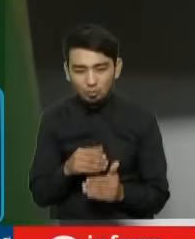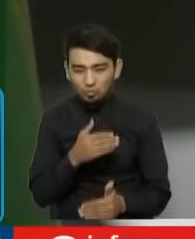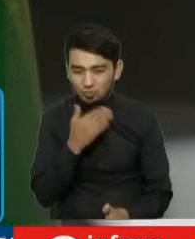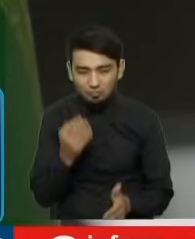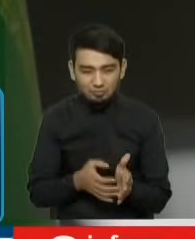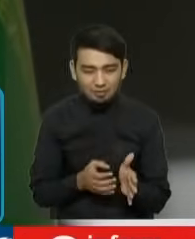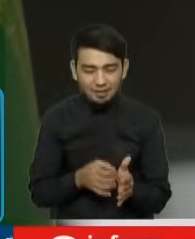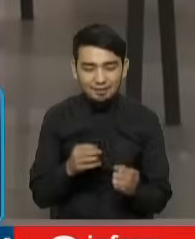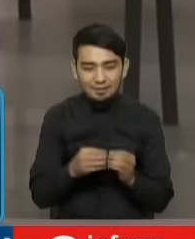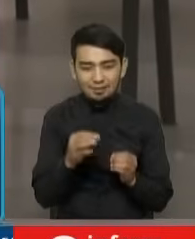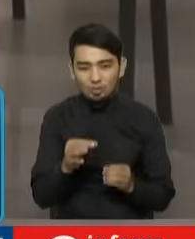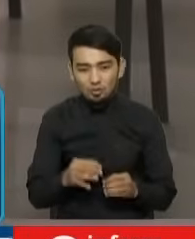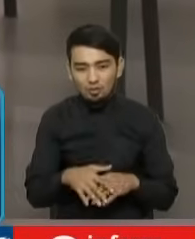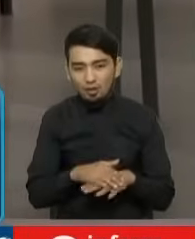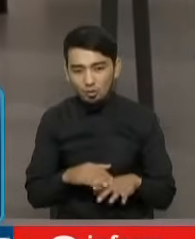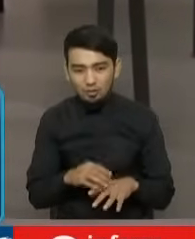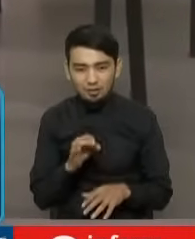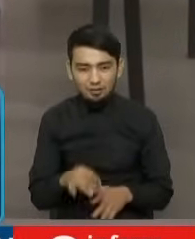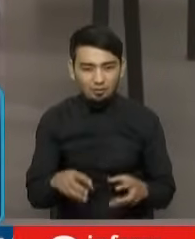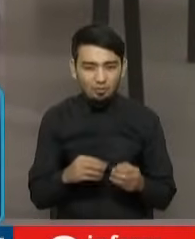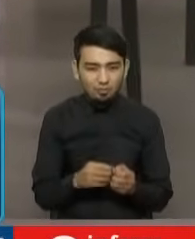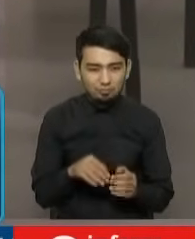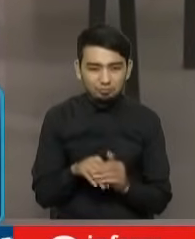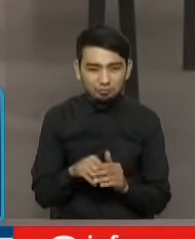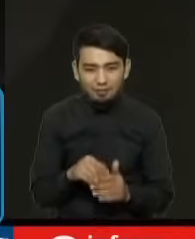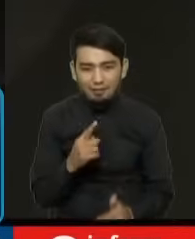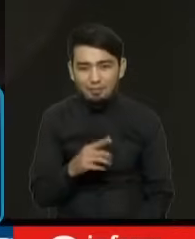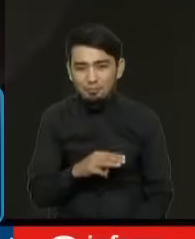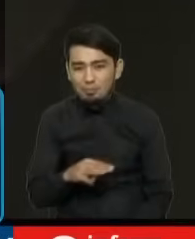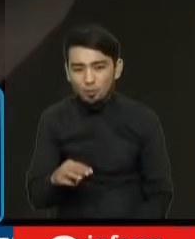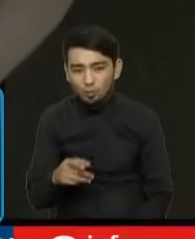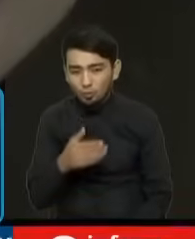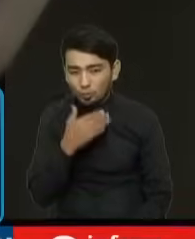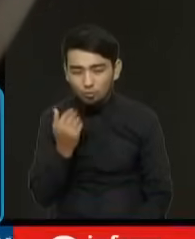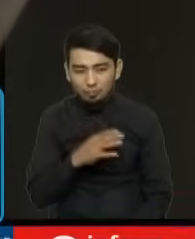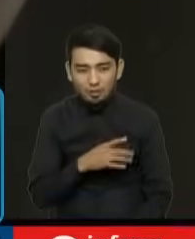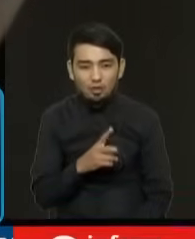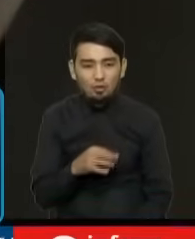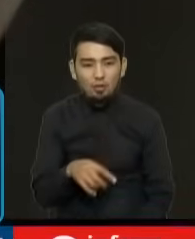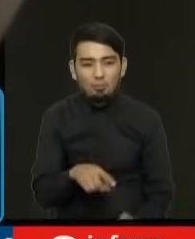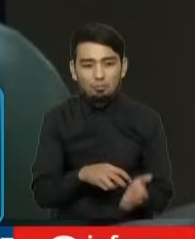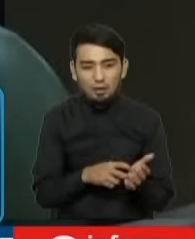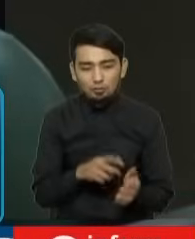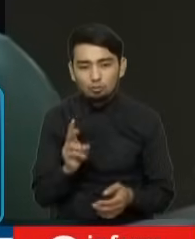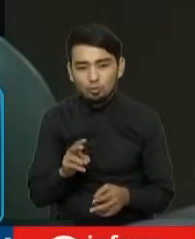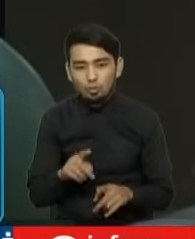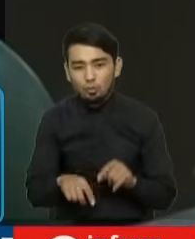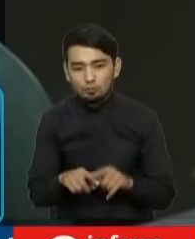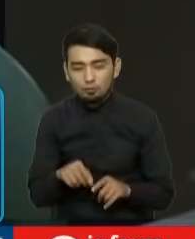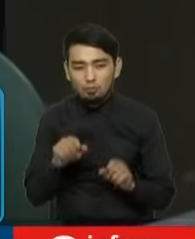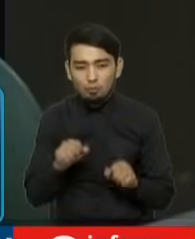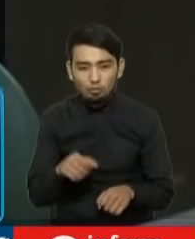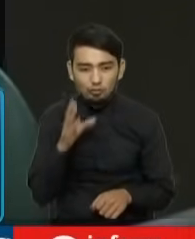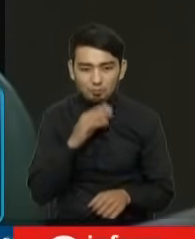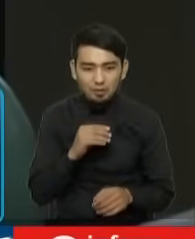Порядка 10% граждан и вовсе имеют сбережения менее 1 миллиона тенге. Однако бояться, что кто-то из родственников может